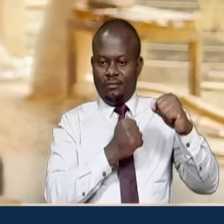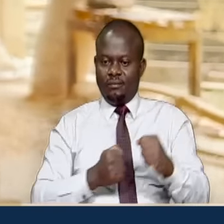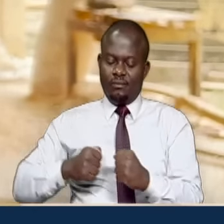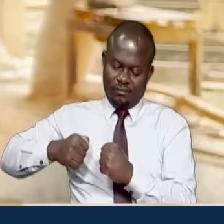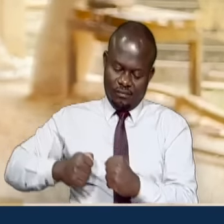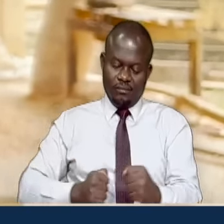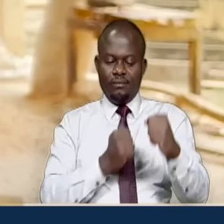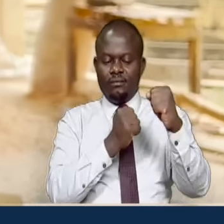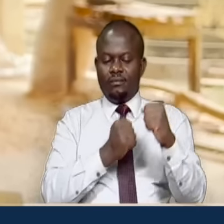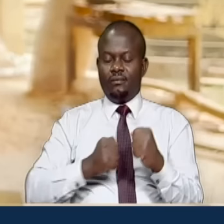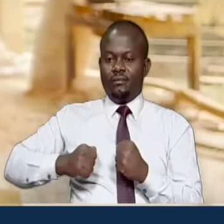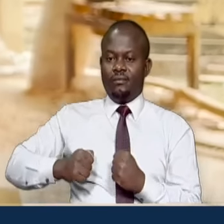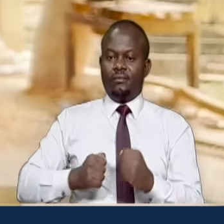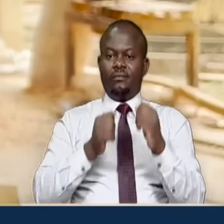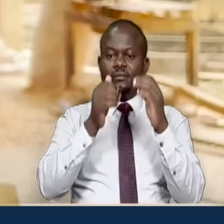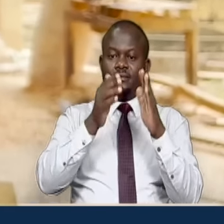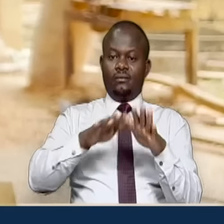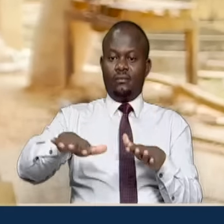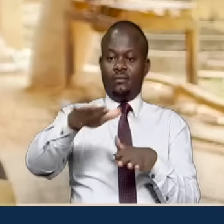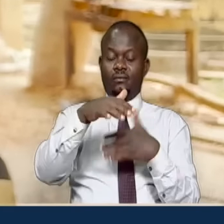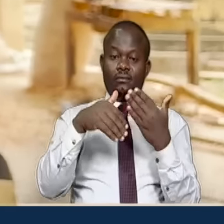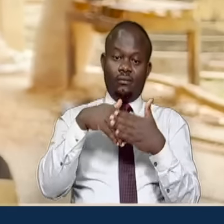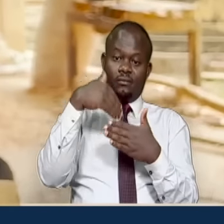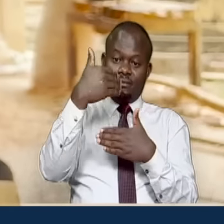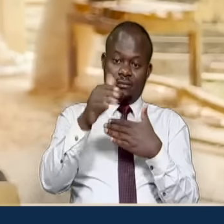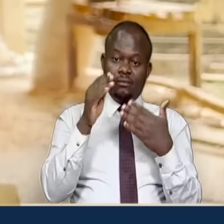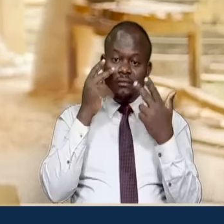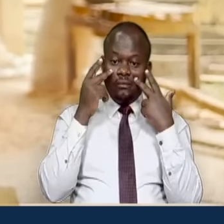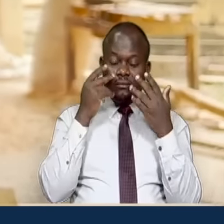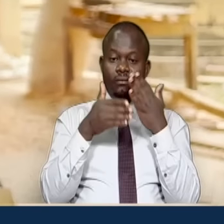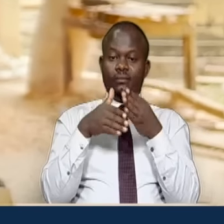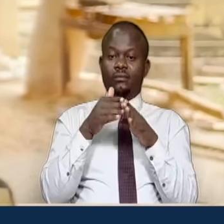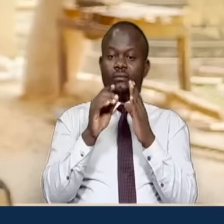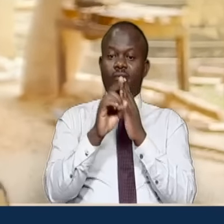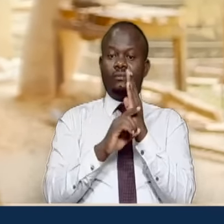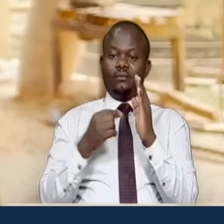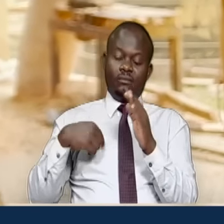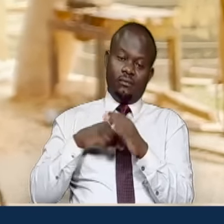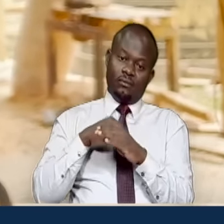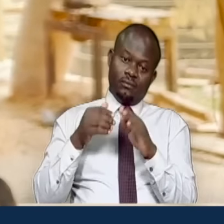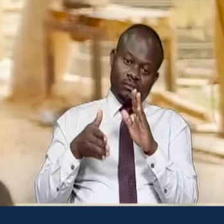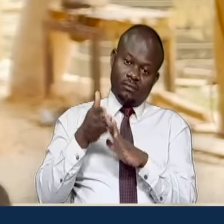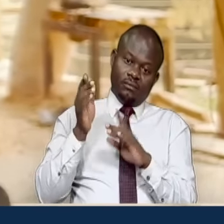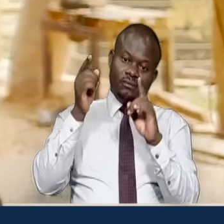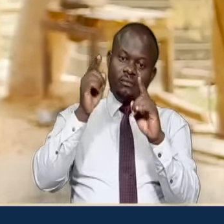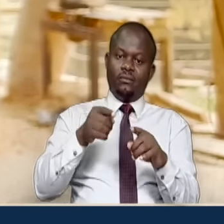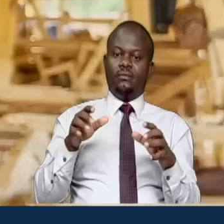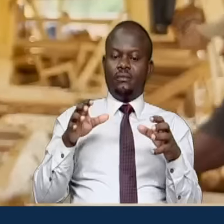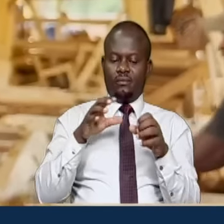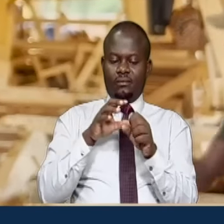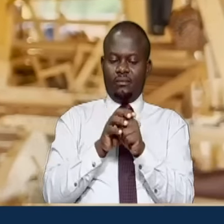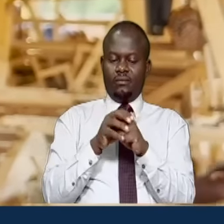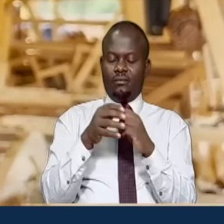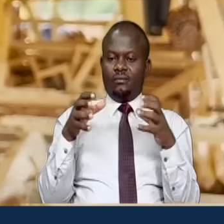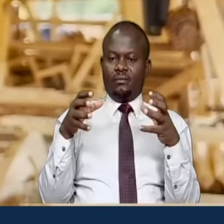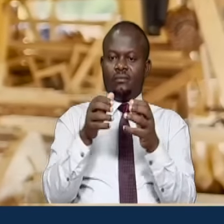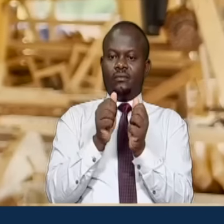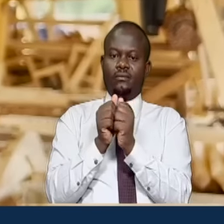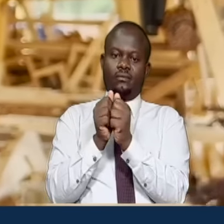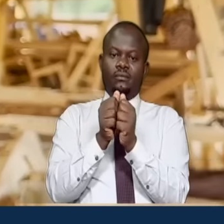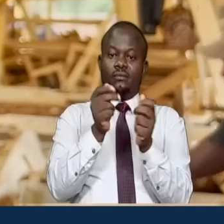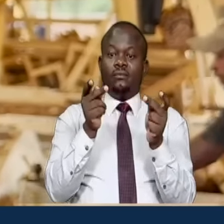amasarumara. Noneho tumaze kubona izi nyubako z'akarere twazi tuza twibumbira hamwe tuba mu makoperative. Aka gakiriro